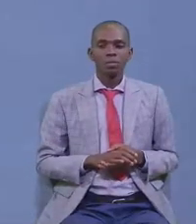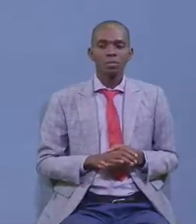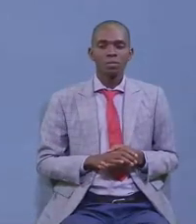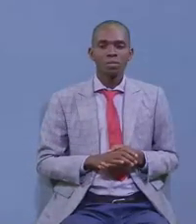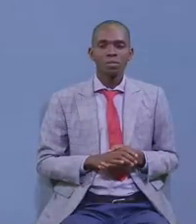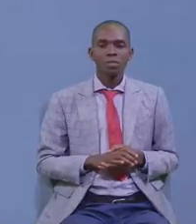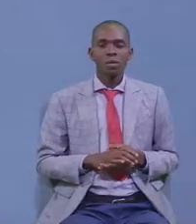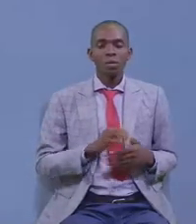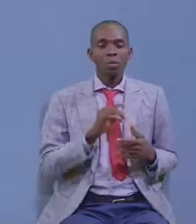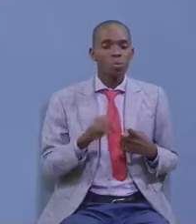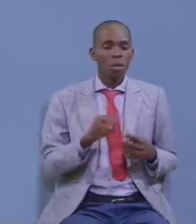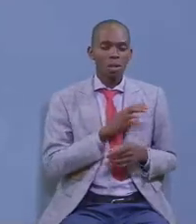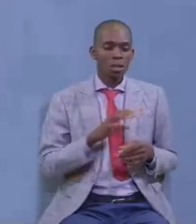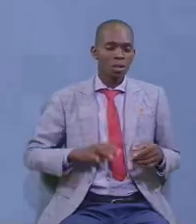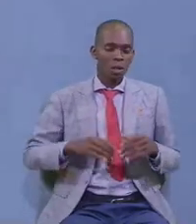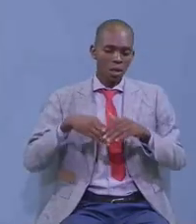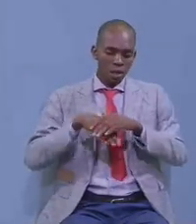Quand Christ entre dans nos cœurs,